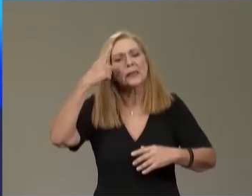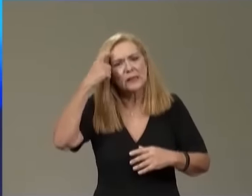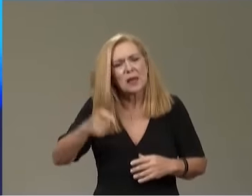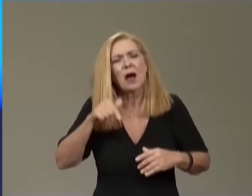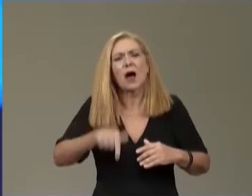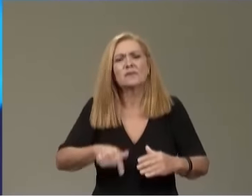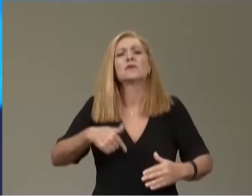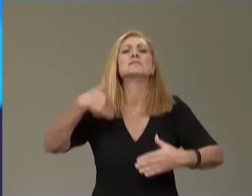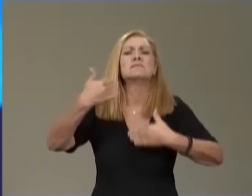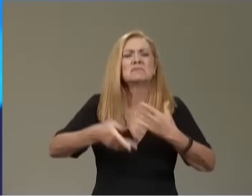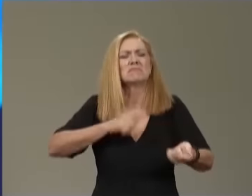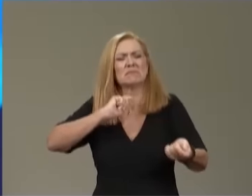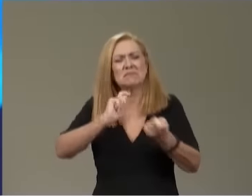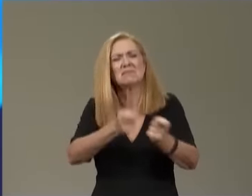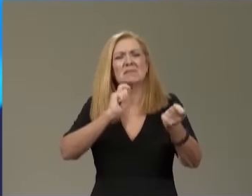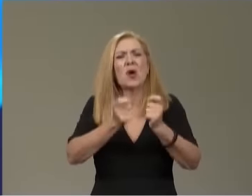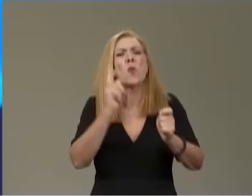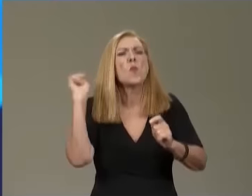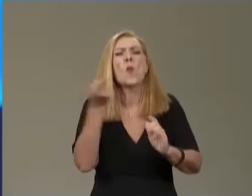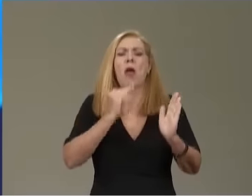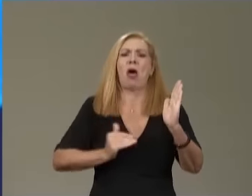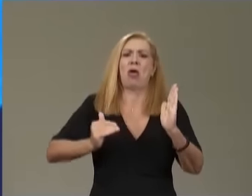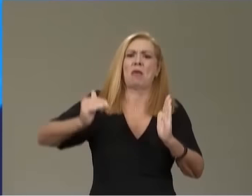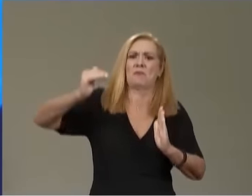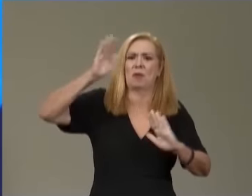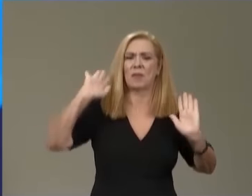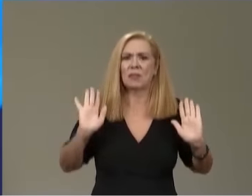διαδρομή μετασχηματισμού σε όλα τα πεδία.